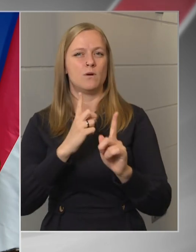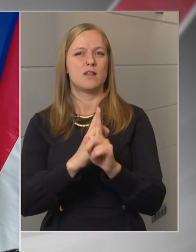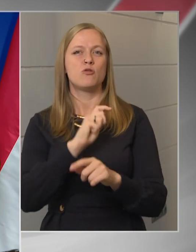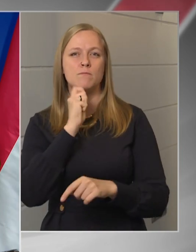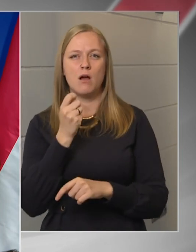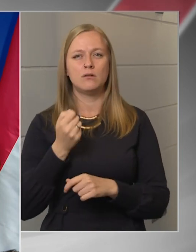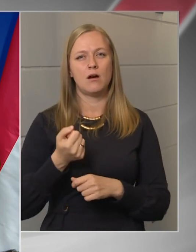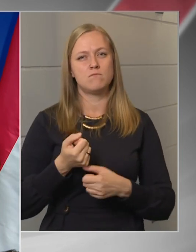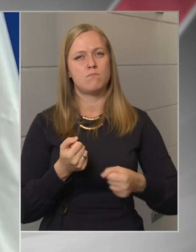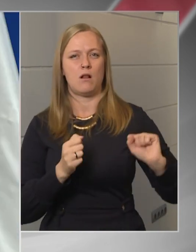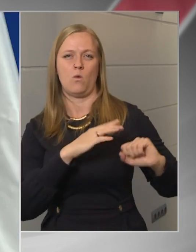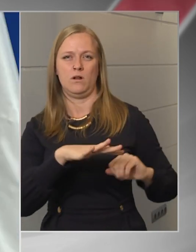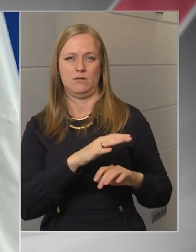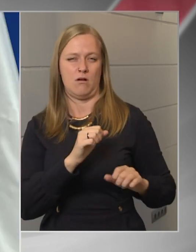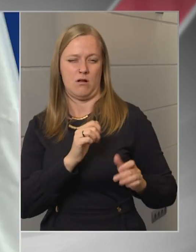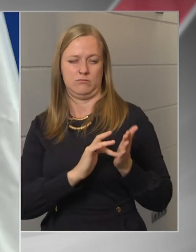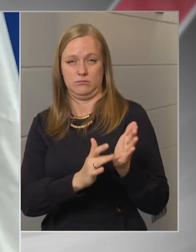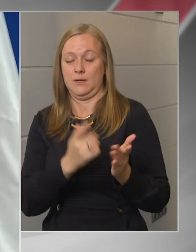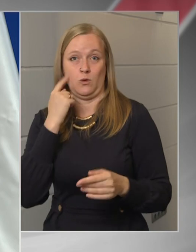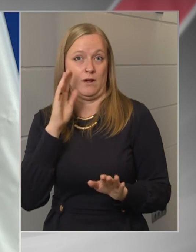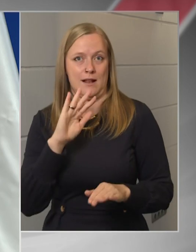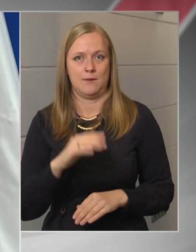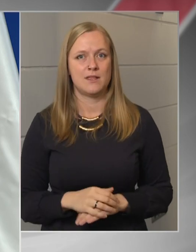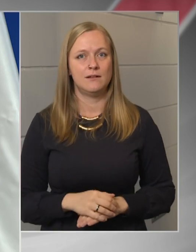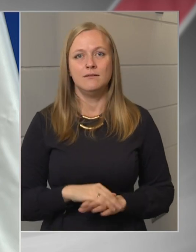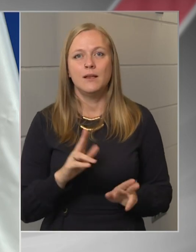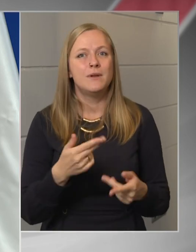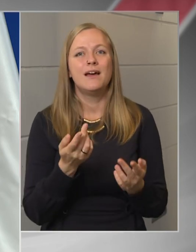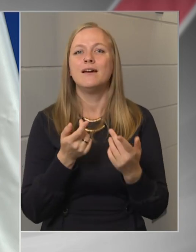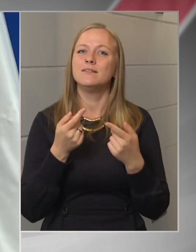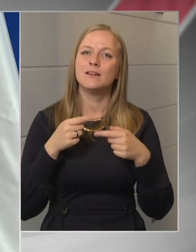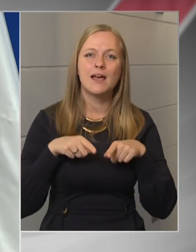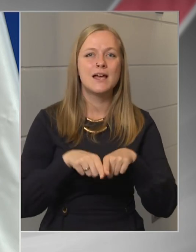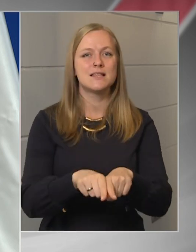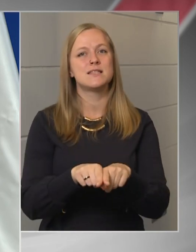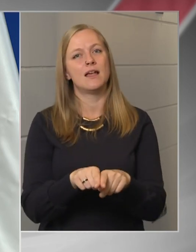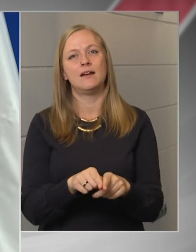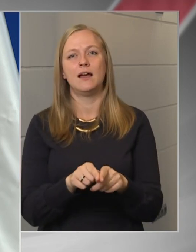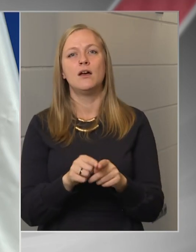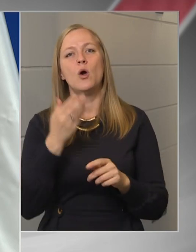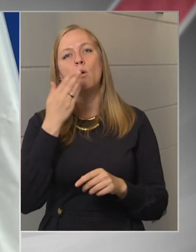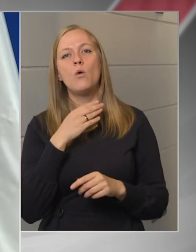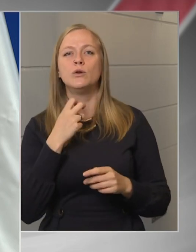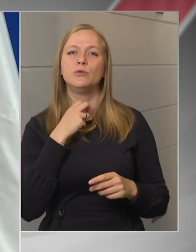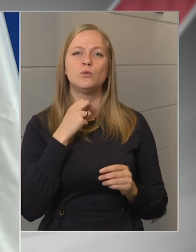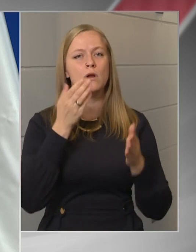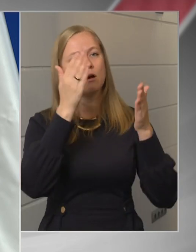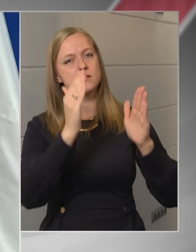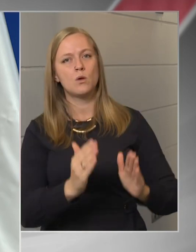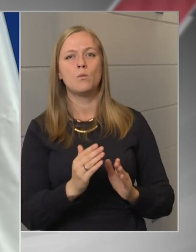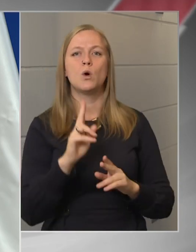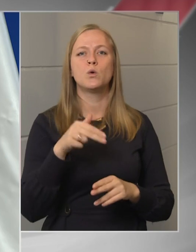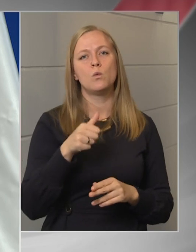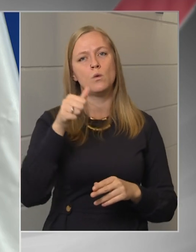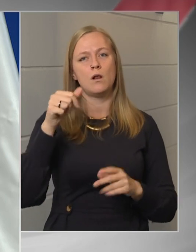magyar valoldal ebben az ügyben tanustott, nem tudok elképzelni. Ugyanis nem lehet egyszerre hornyulának szobrot állítani, róla közterületet